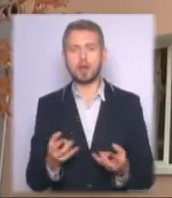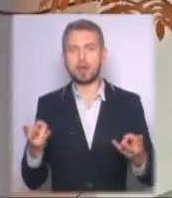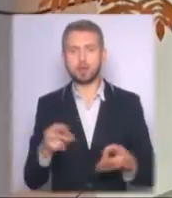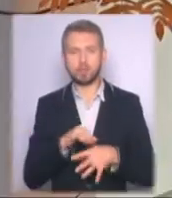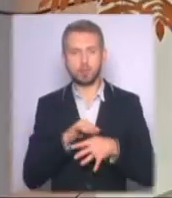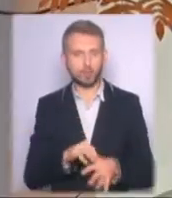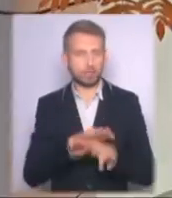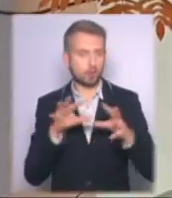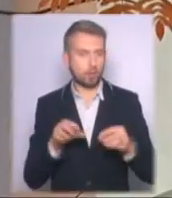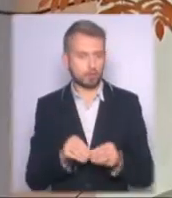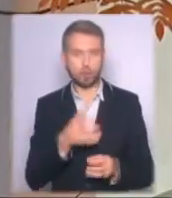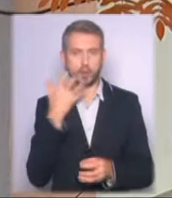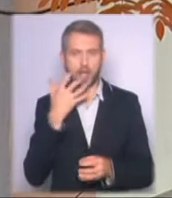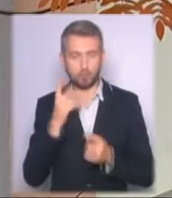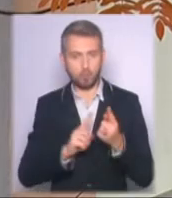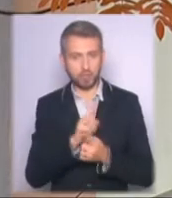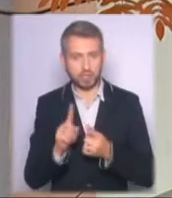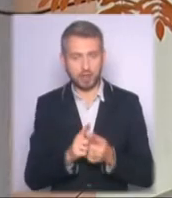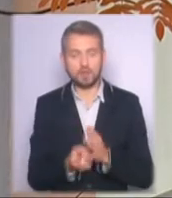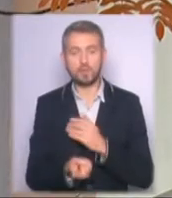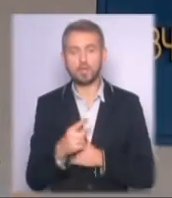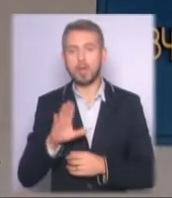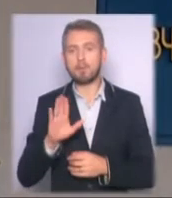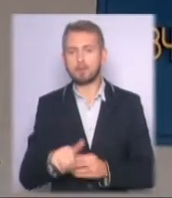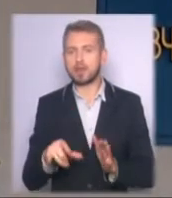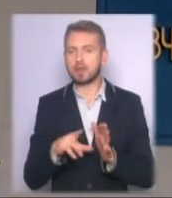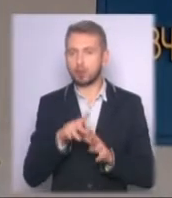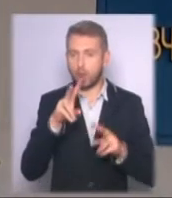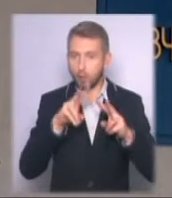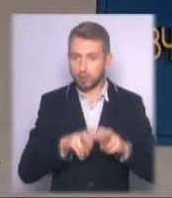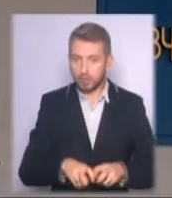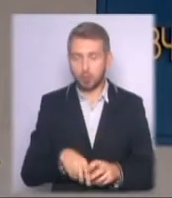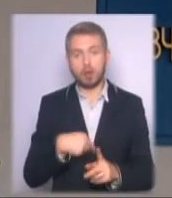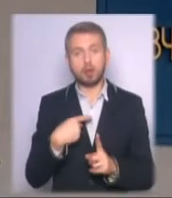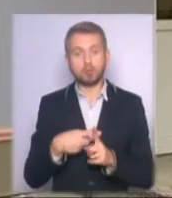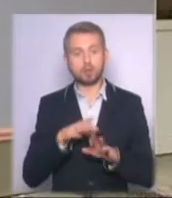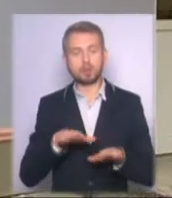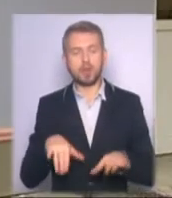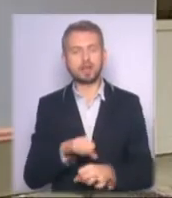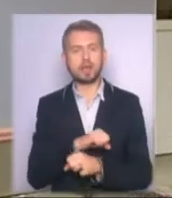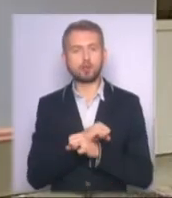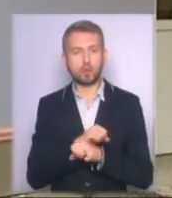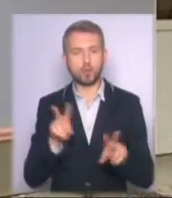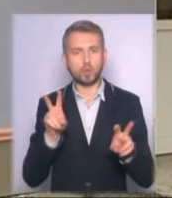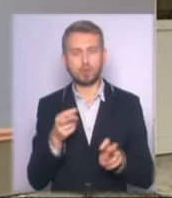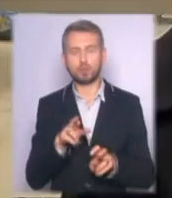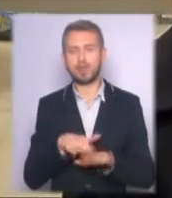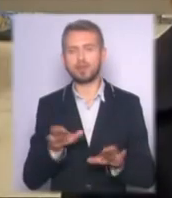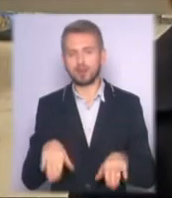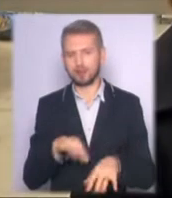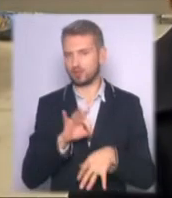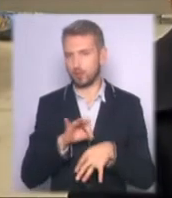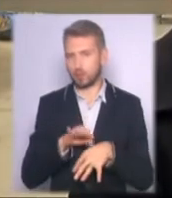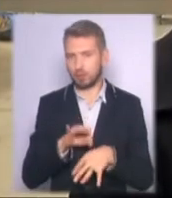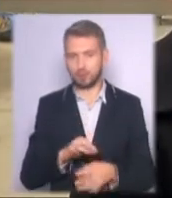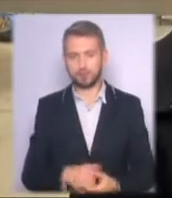комплексної термомодернізації виникла не лише після проведення енергоаудиту, адже, окрім всього, садочок санаторного типу для діток з вадами здоров'я.